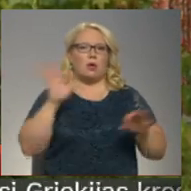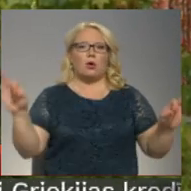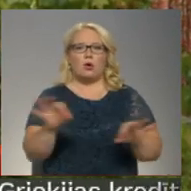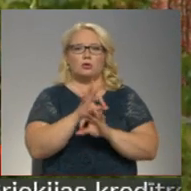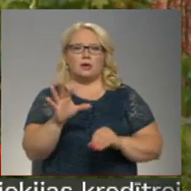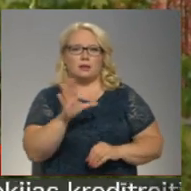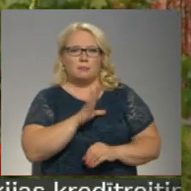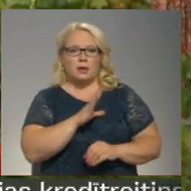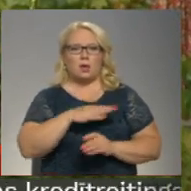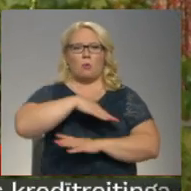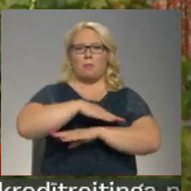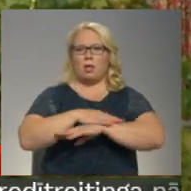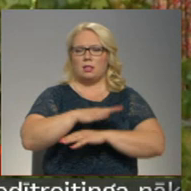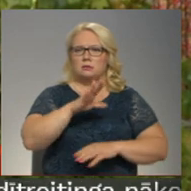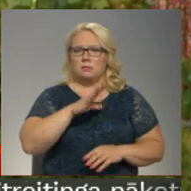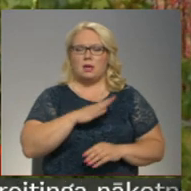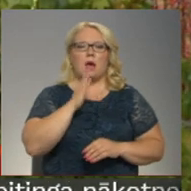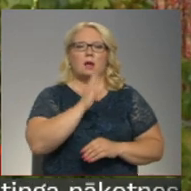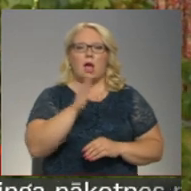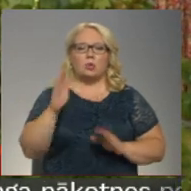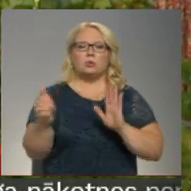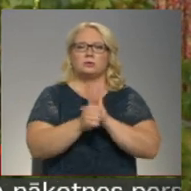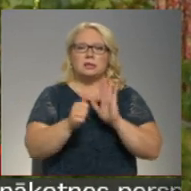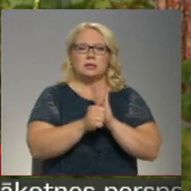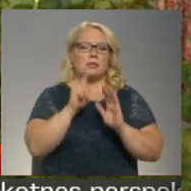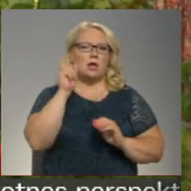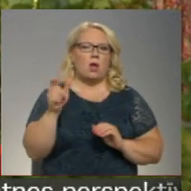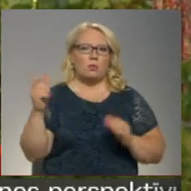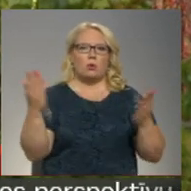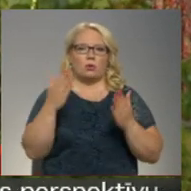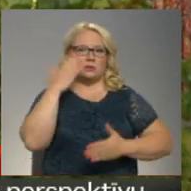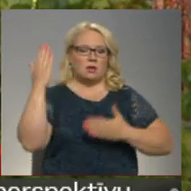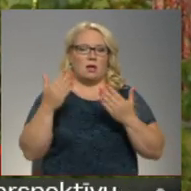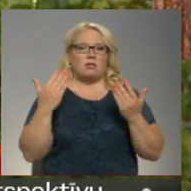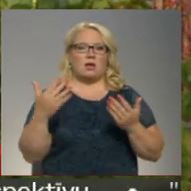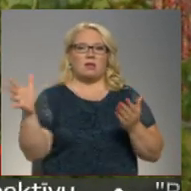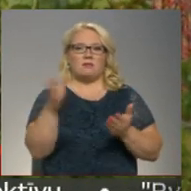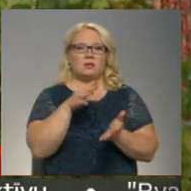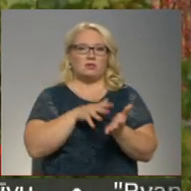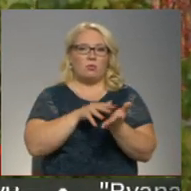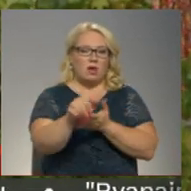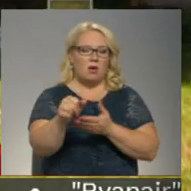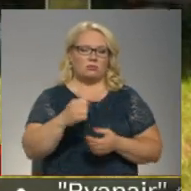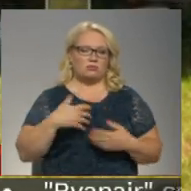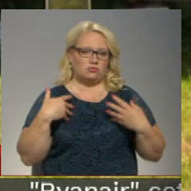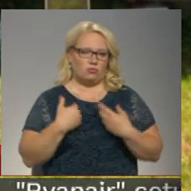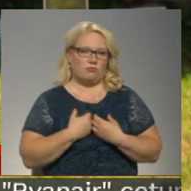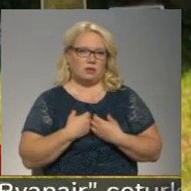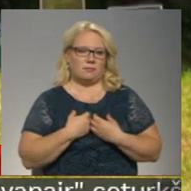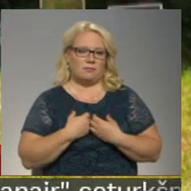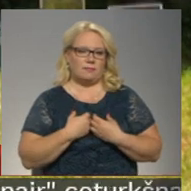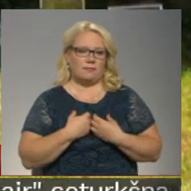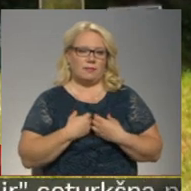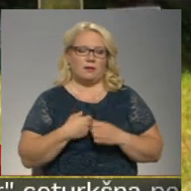koncerti bija un balles bija mums katru sestdienu bija jauniešiem, kuri spaidāties. Tagad ir nojaukts, nu skumīgi.